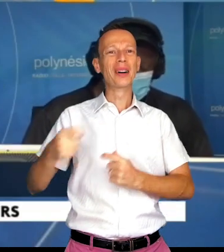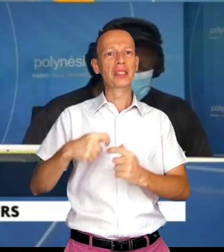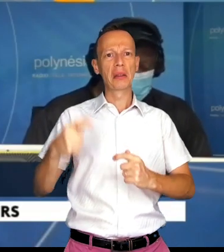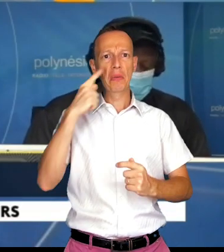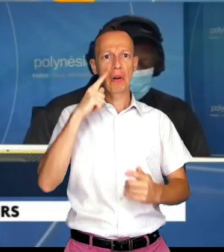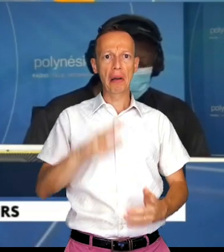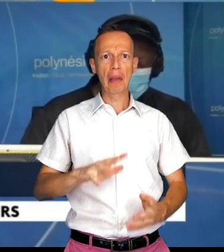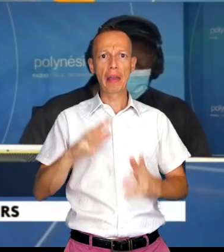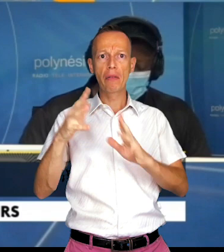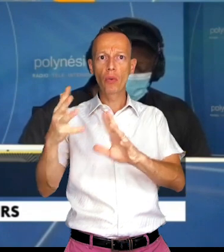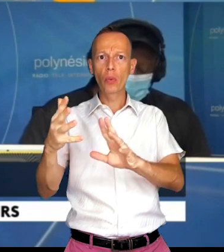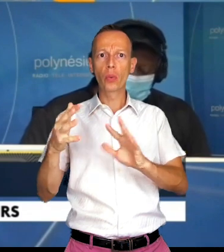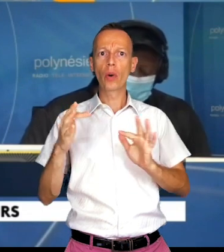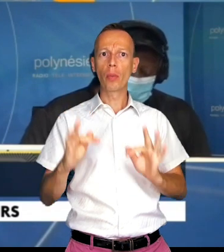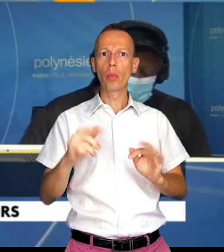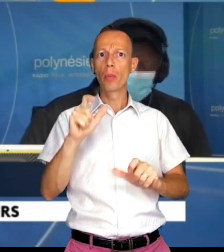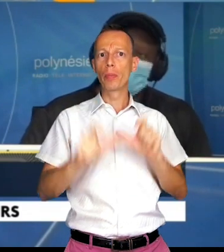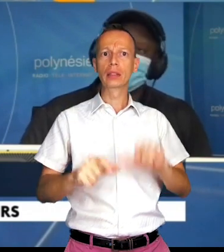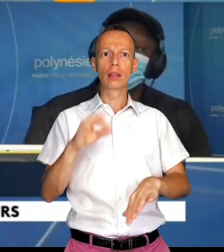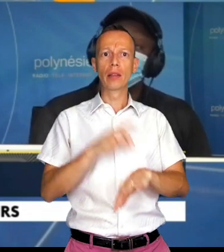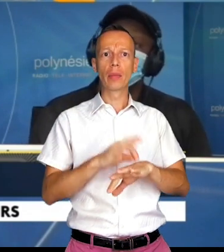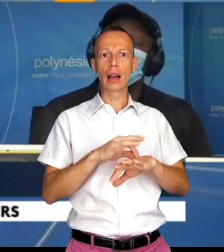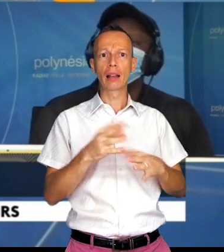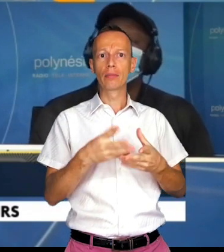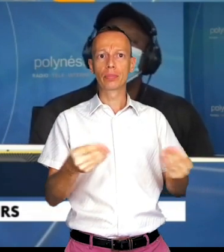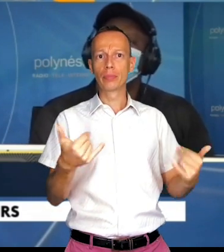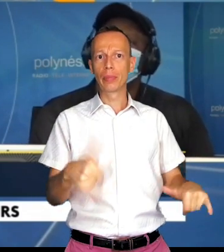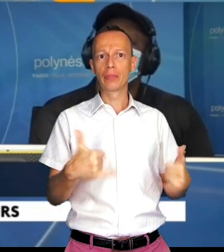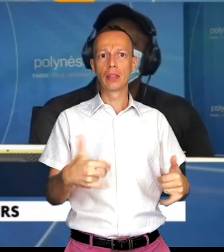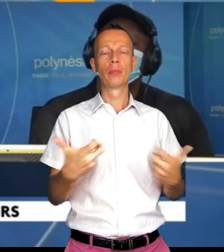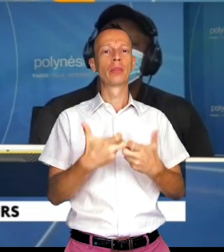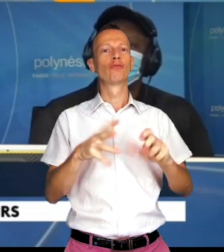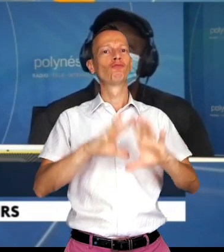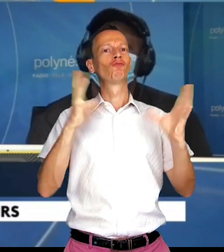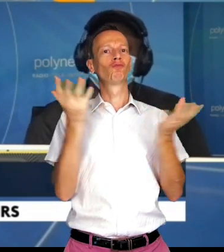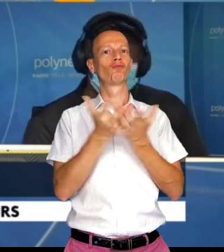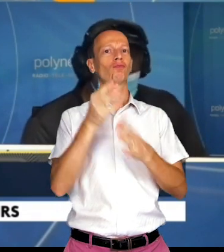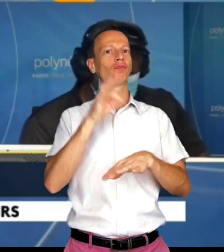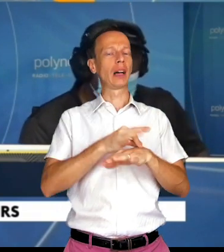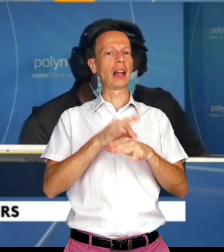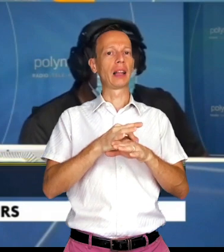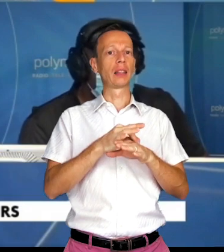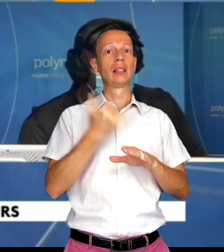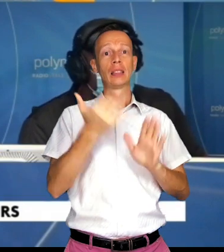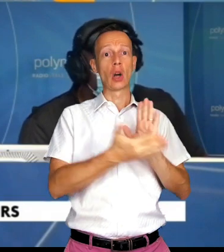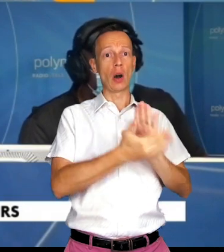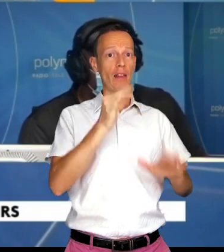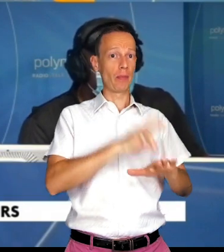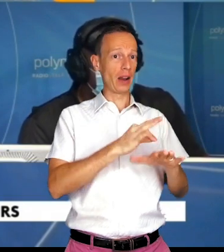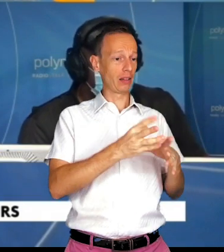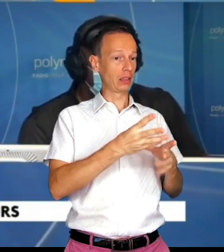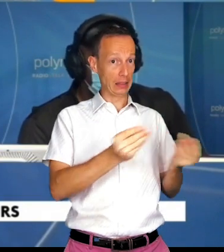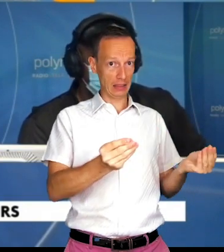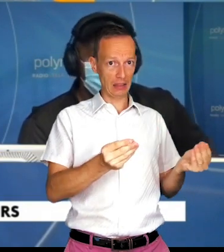en fait nos marchés, c'est de regarder l'évolution des cas qui sont encore actifs. C'est-à vous prenez la totalité des cas qui ont été